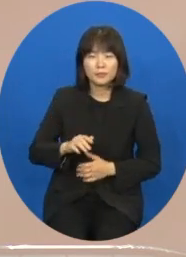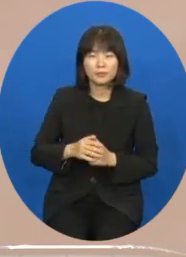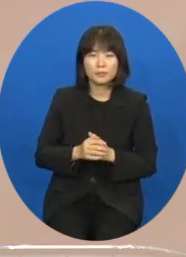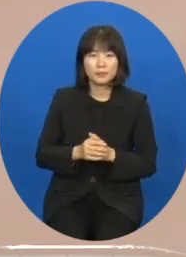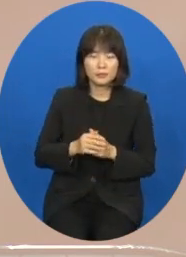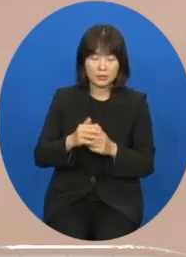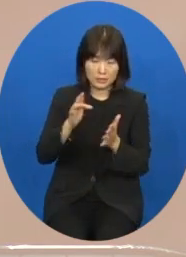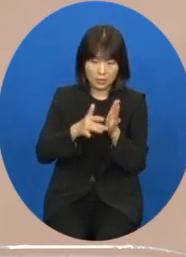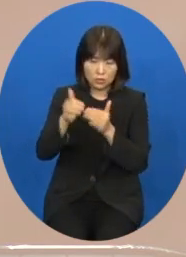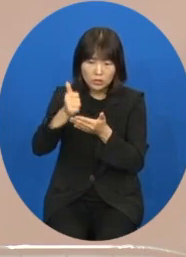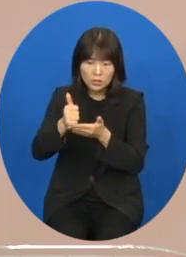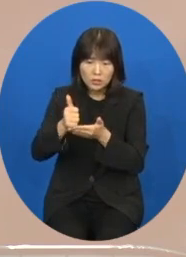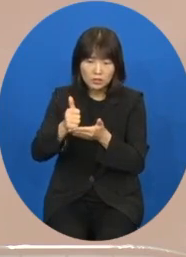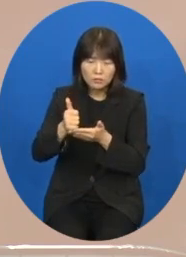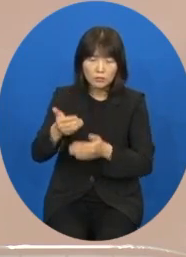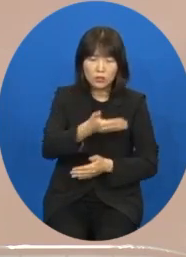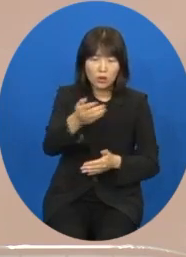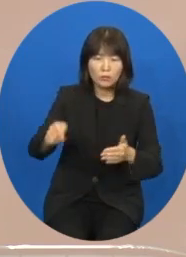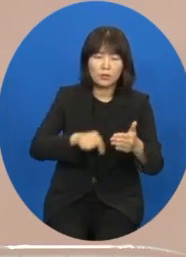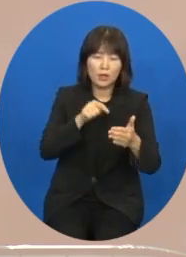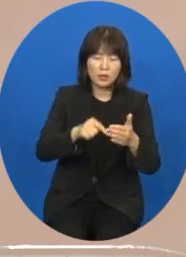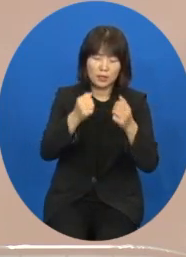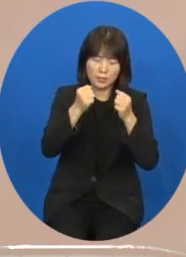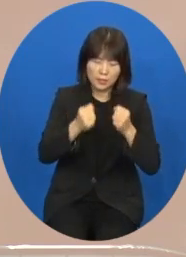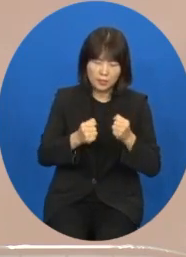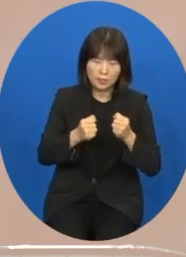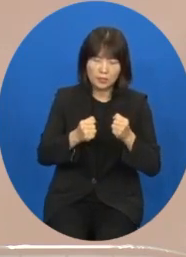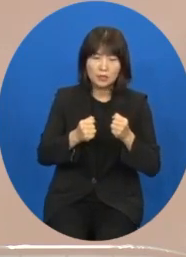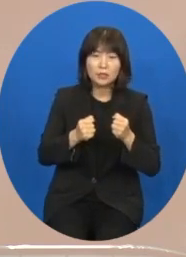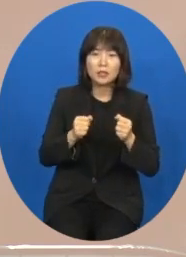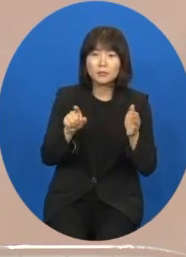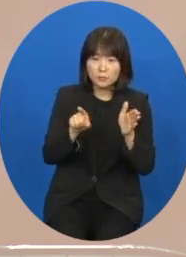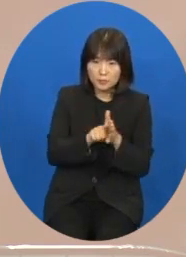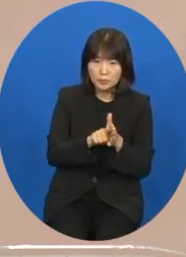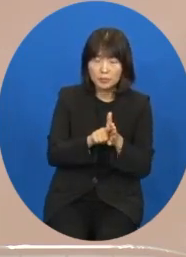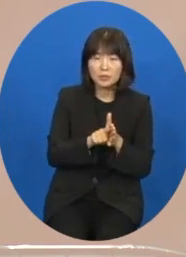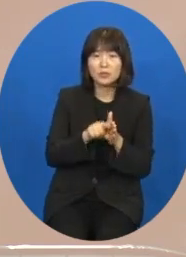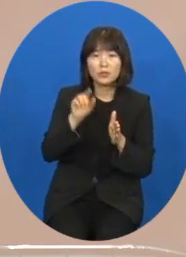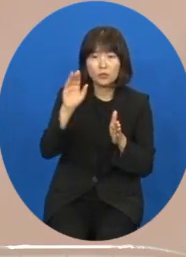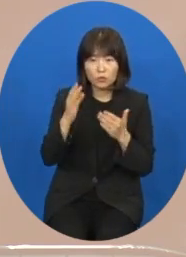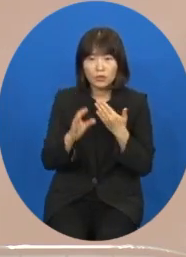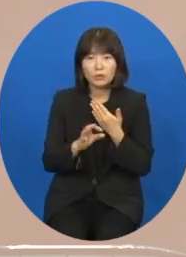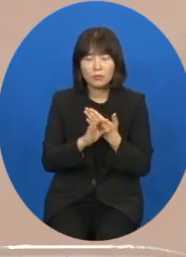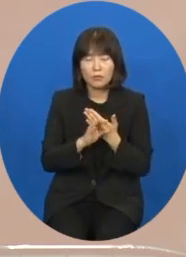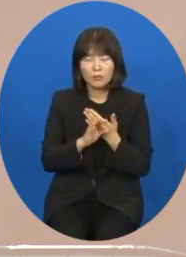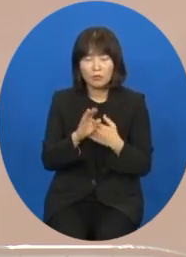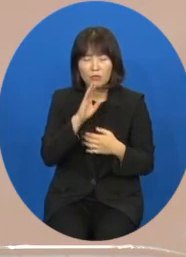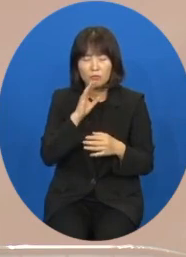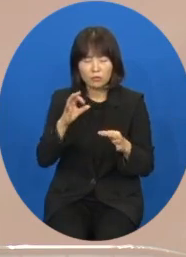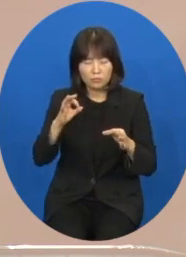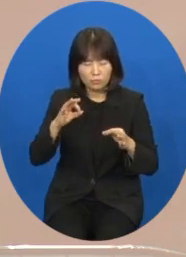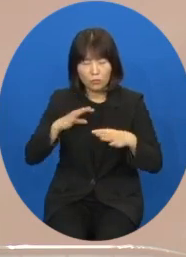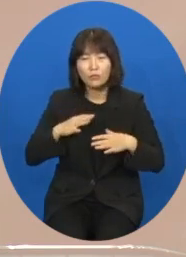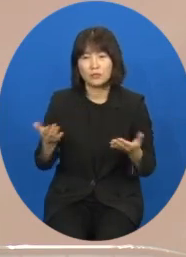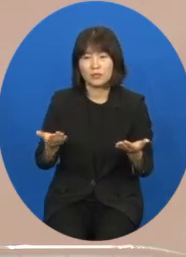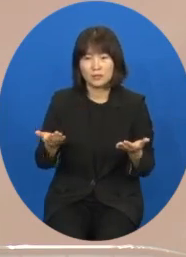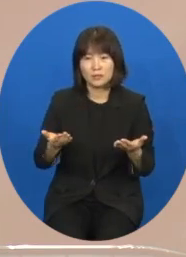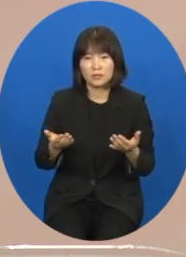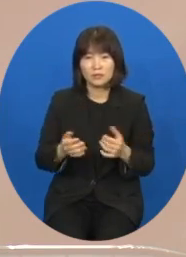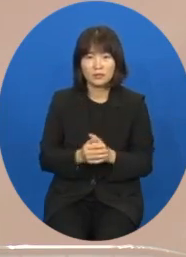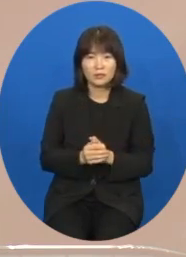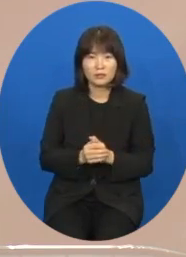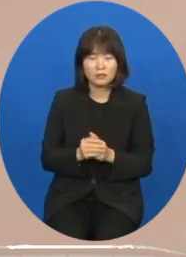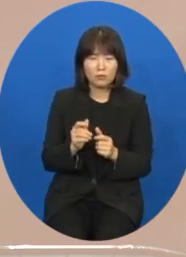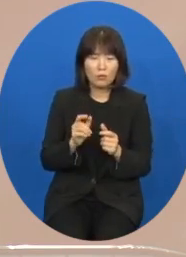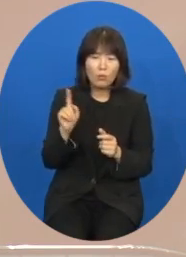예수님이 지금 여러분 안에 계신 게 사실이라면 여러분 이보다 더 놀라운 일이 어디 있어요? 더